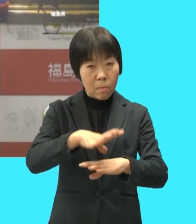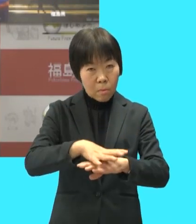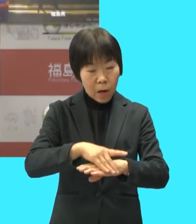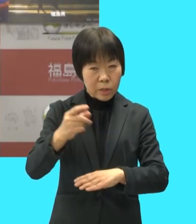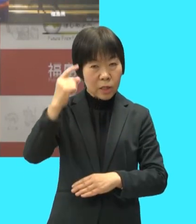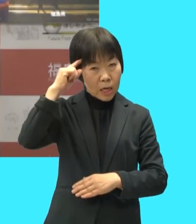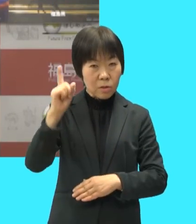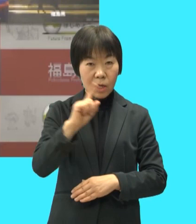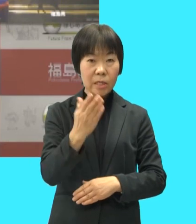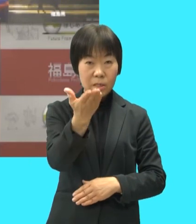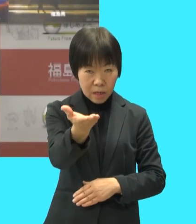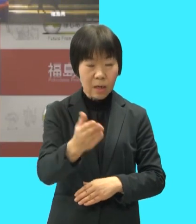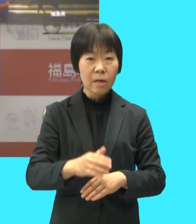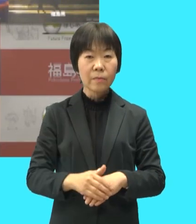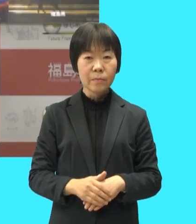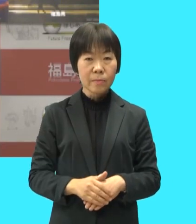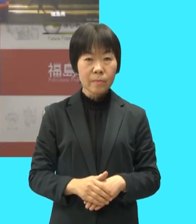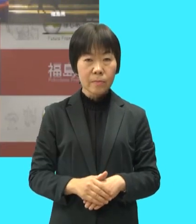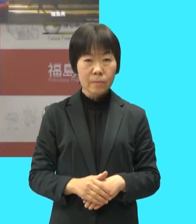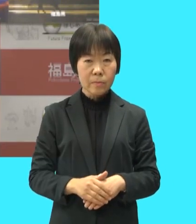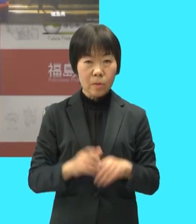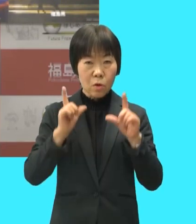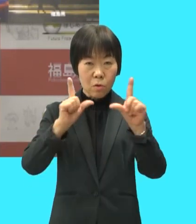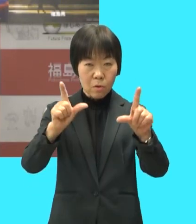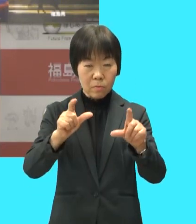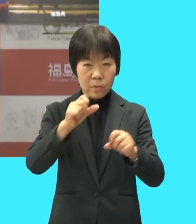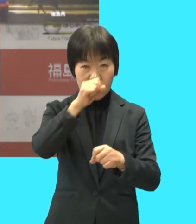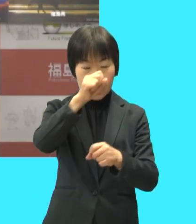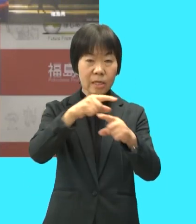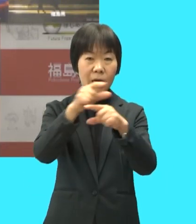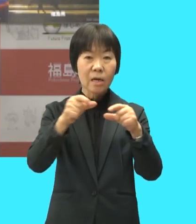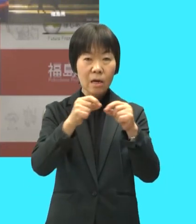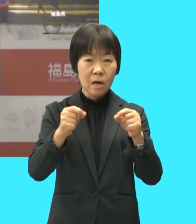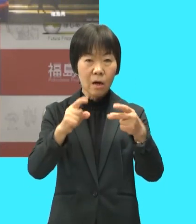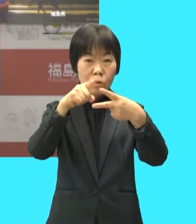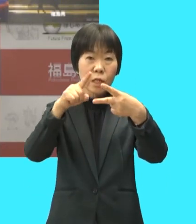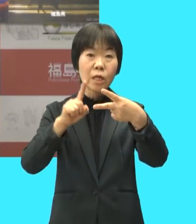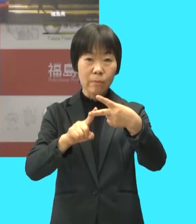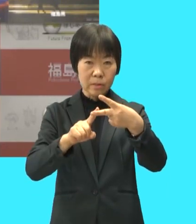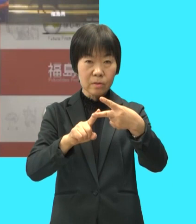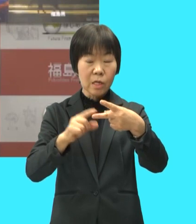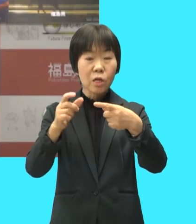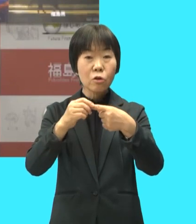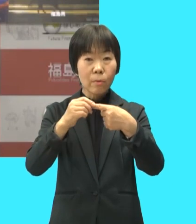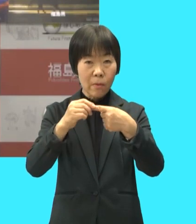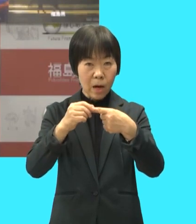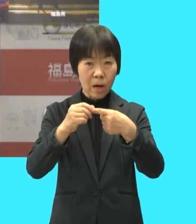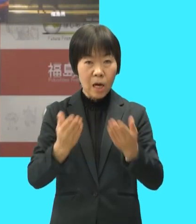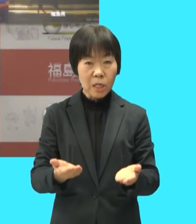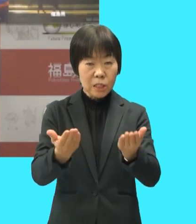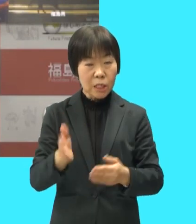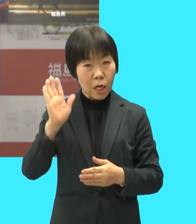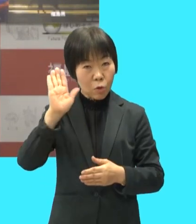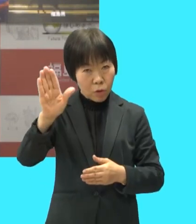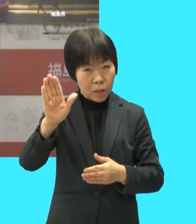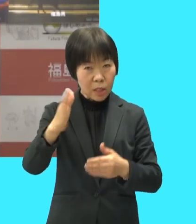か教えてください。 成果2つあります。一つ目は震災後に